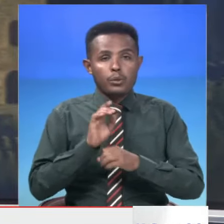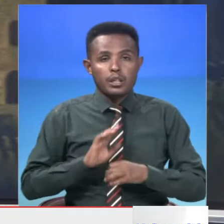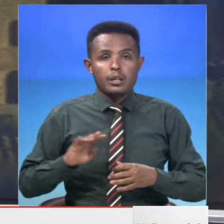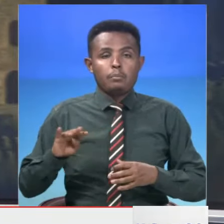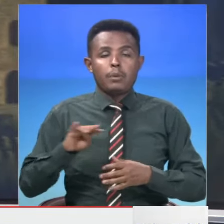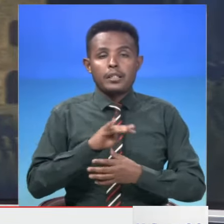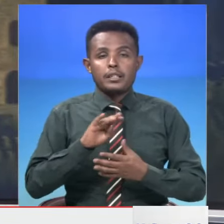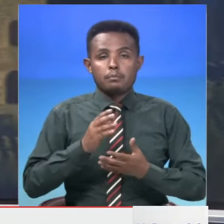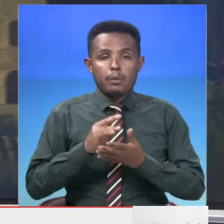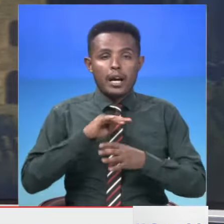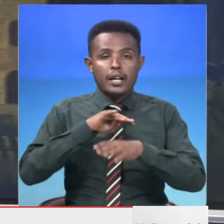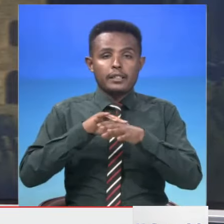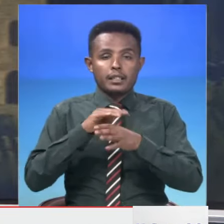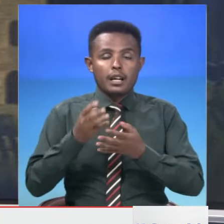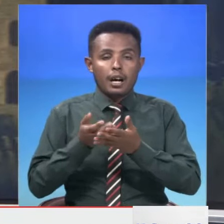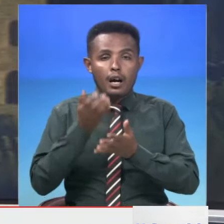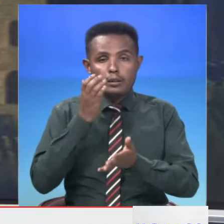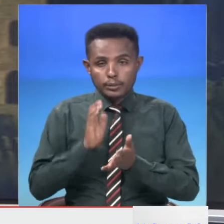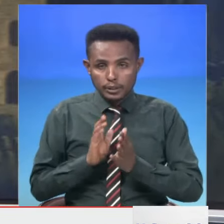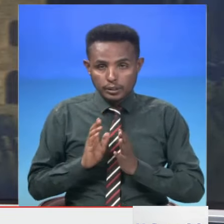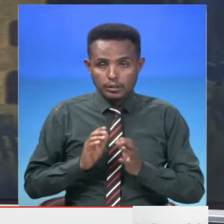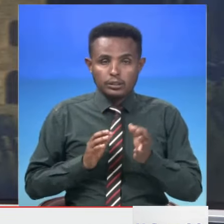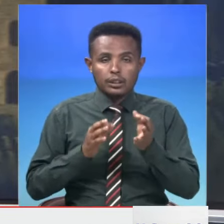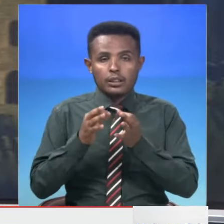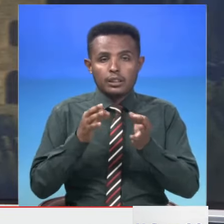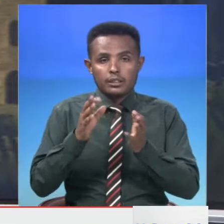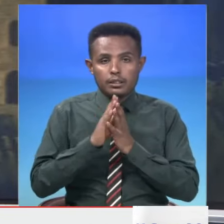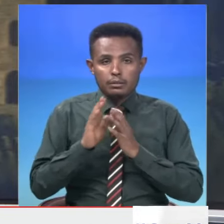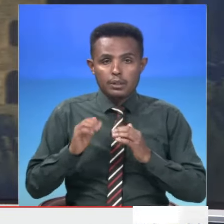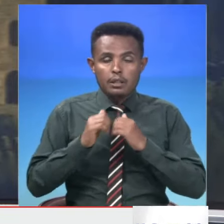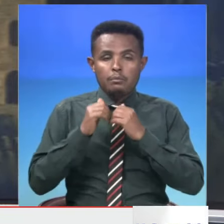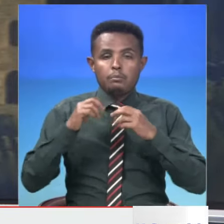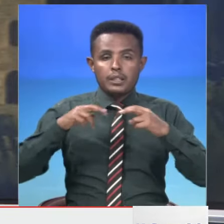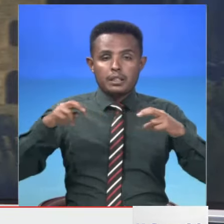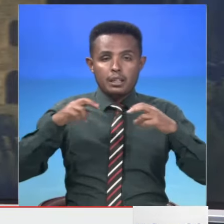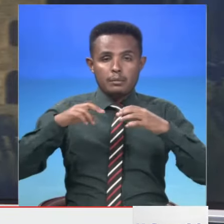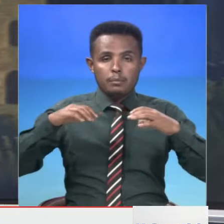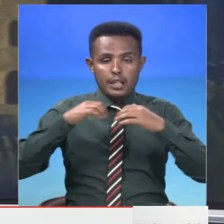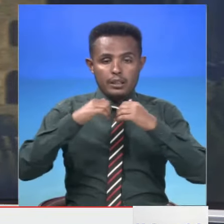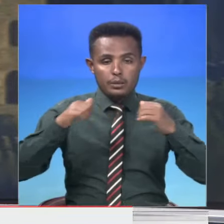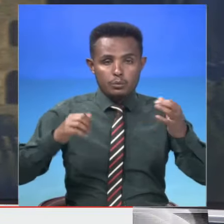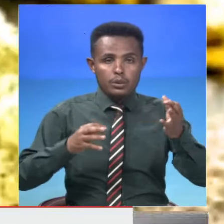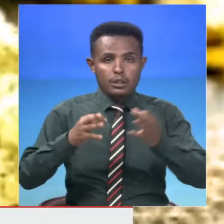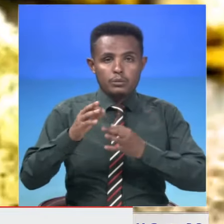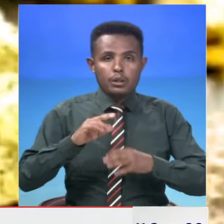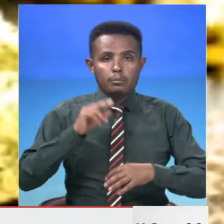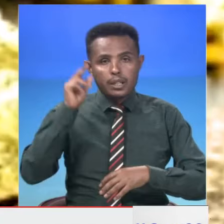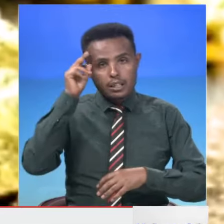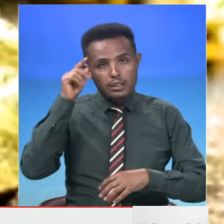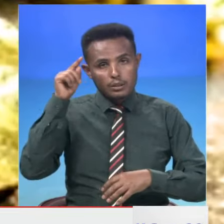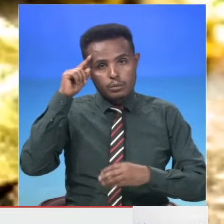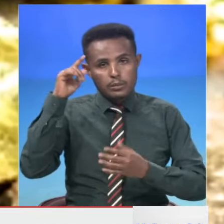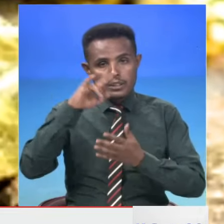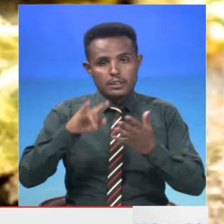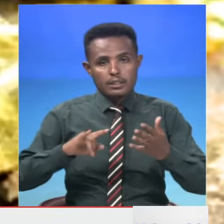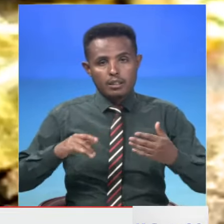መምሪያ አስታወቀ። ዞኑ ከ26 በላይ ማዕድናት በጽናት መለየቱን አስታውቋል በቀለ ተሾመ ዝርዝር አለው።